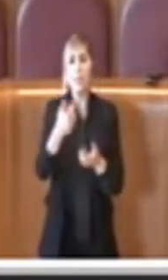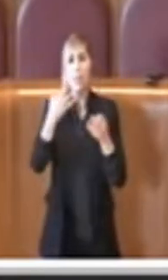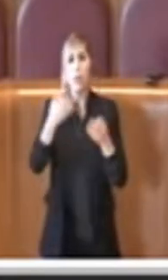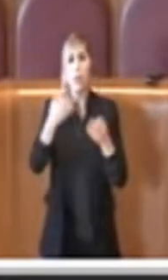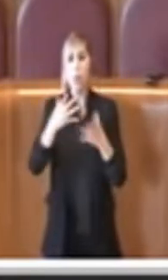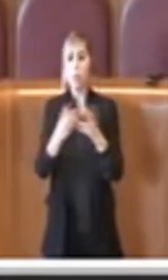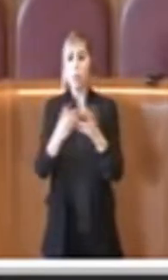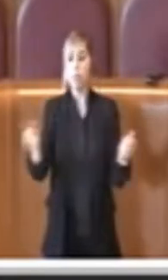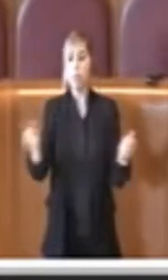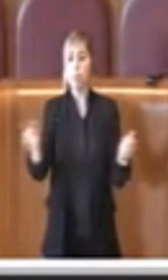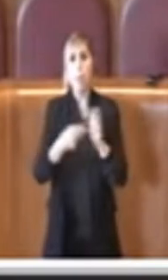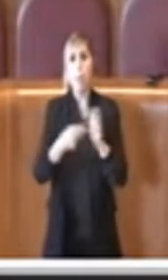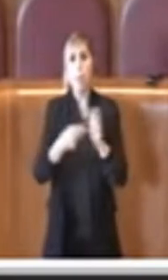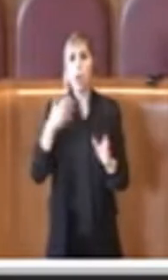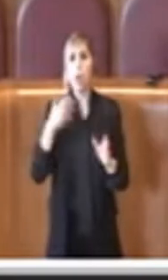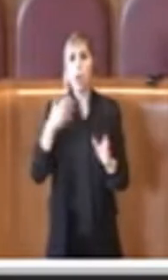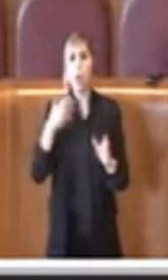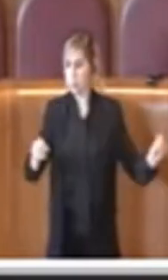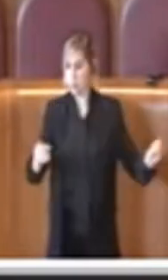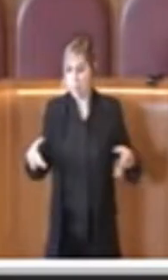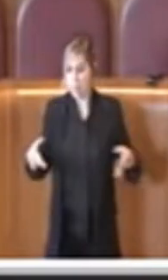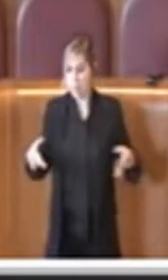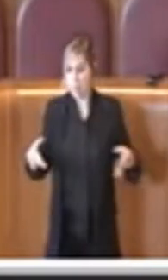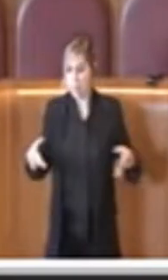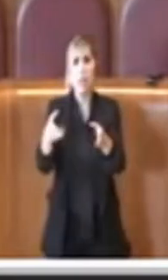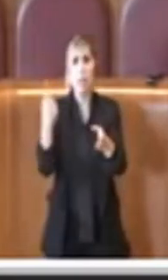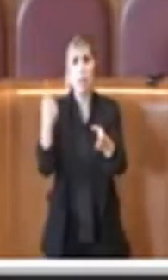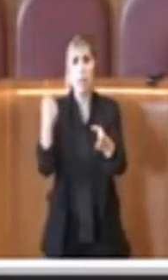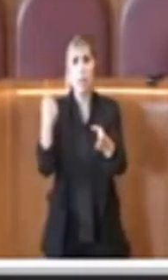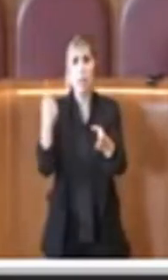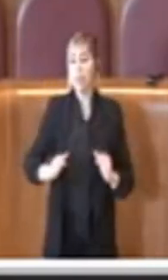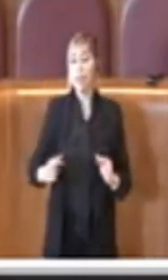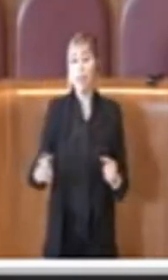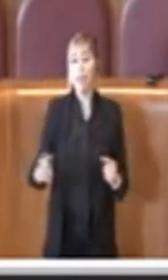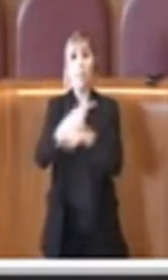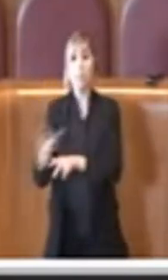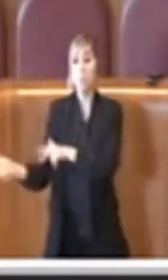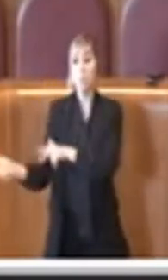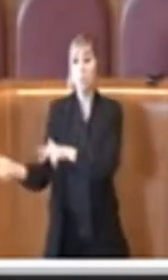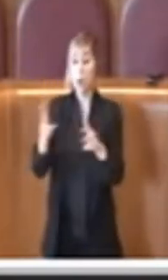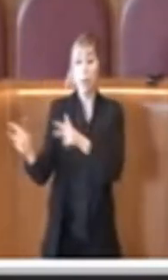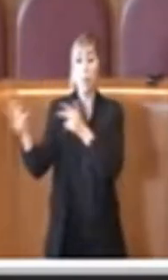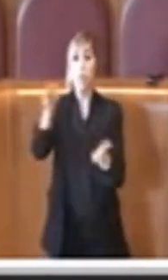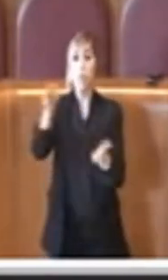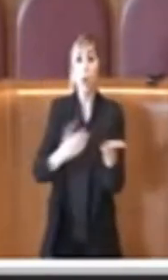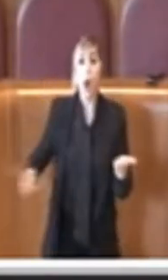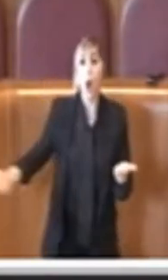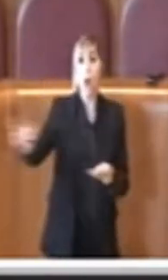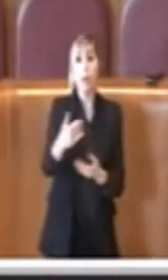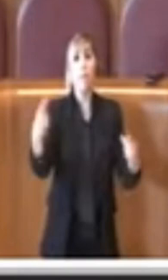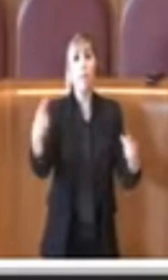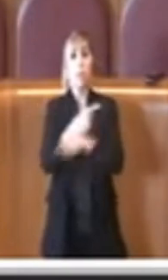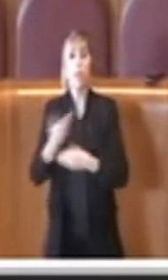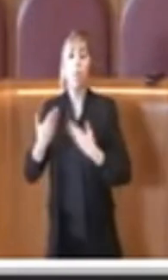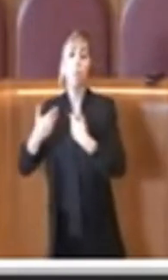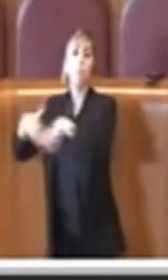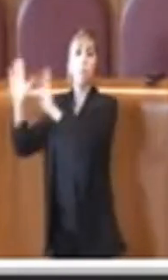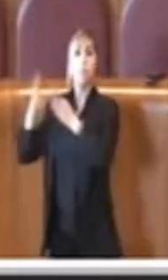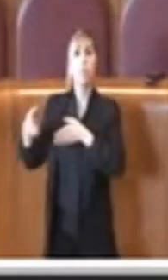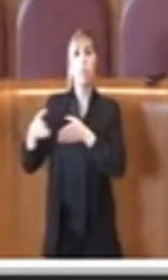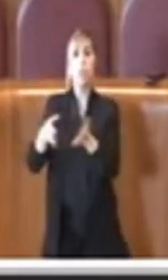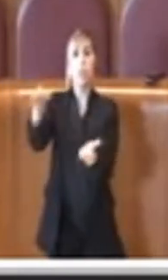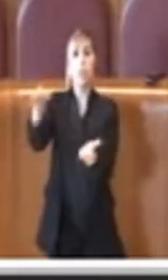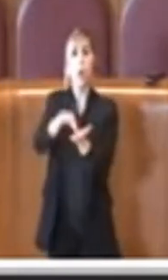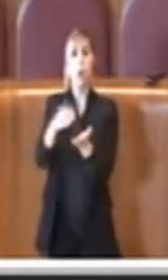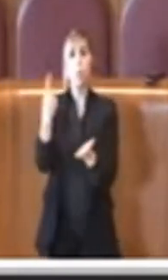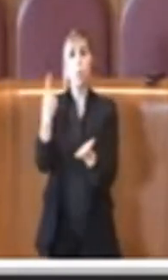dove ci sono i rifiuti in mezzo alle strade così i cittadini lo portano all'interno del centro della porta piuttosto che lasciarli in mezzo alla strada per cui noi a